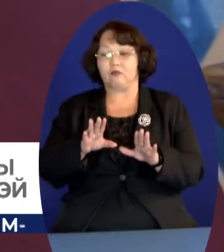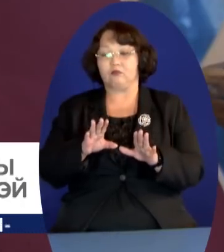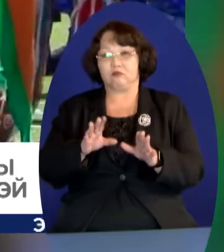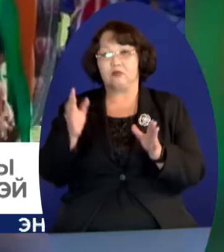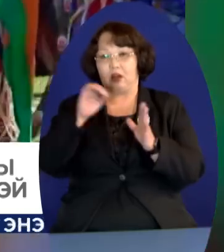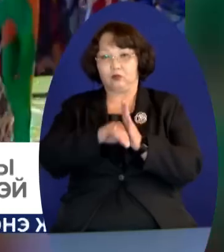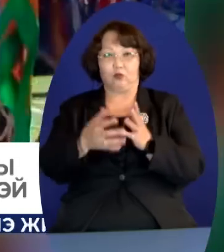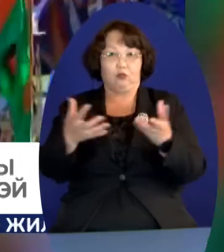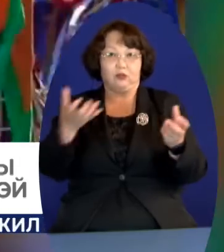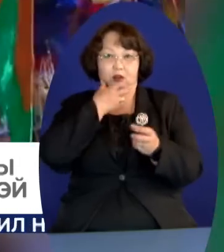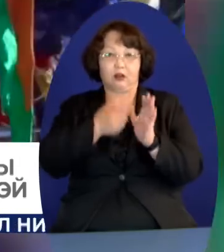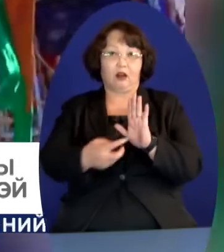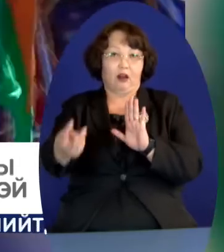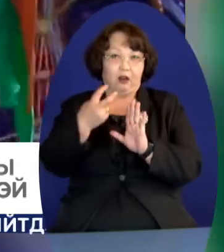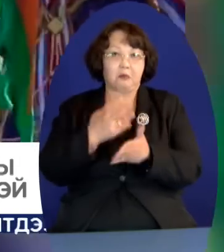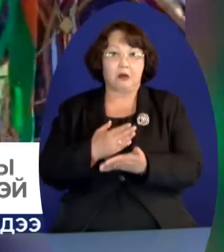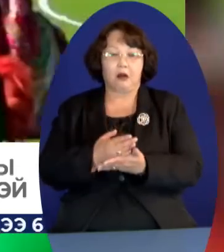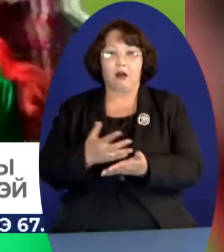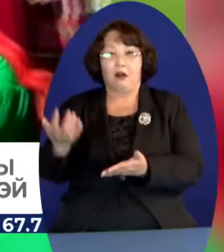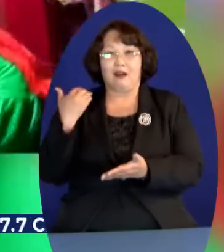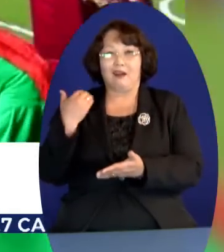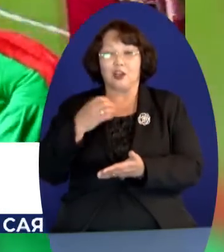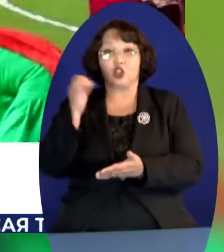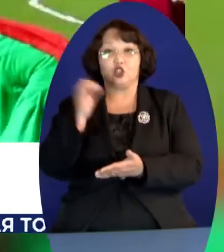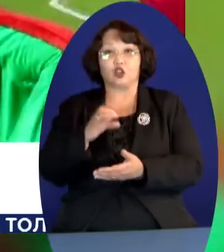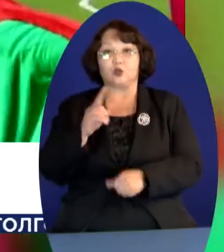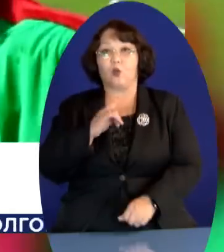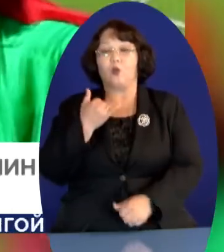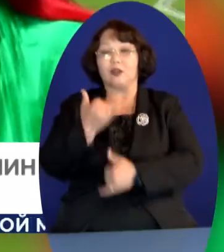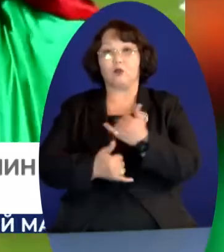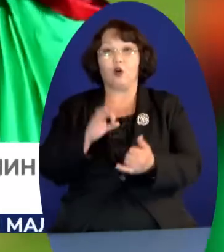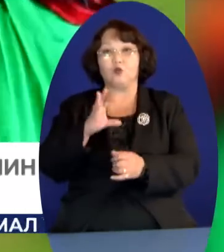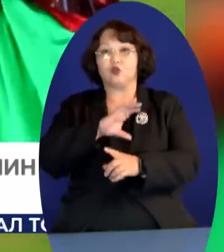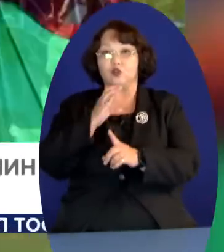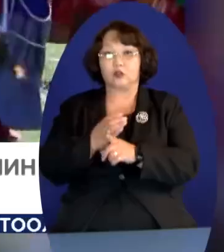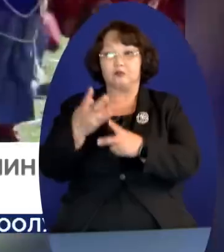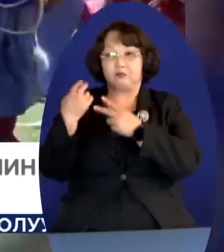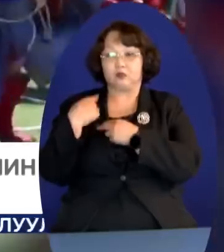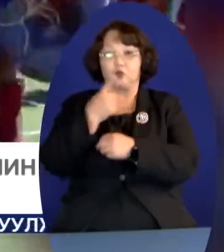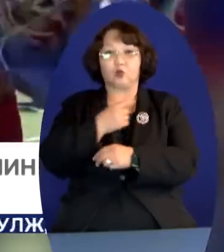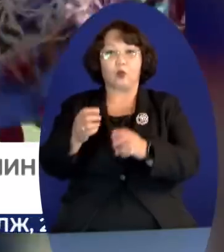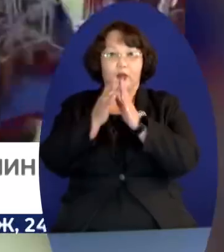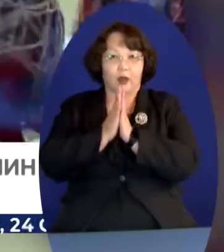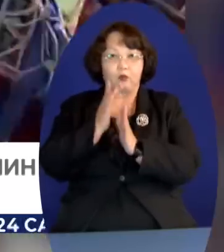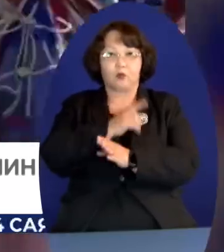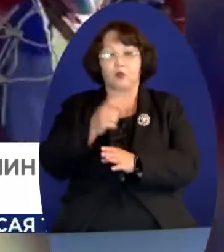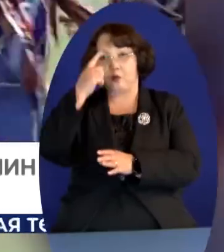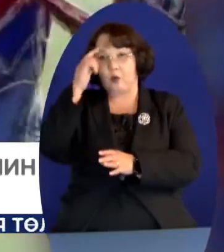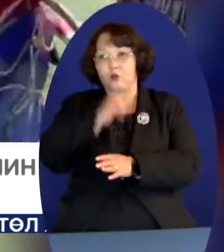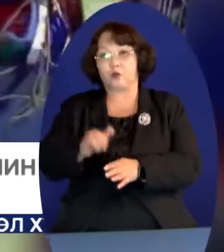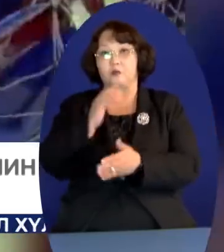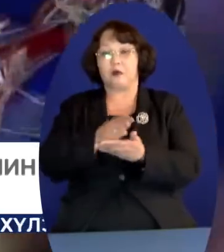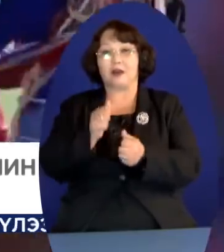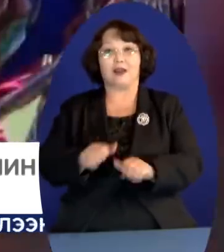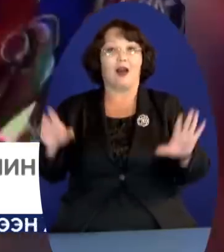харагдчихэдэг. Эртний ёс уламжлал өв соёлыг өвлөн тээж байгаа 100 орчим лам хуврах манай улсад бий. Энэ баяр наадмын